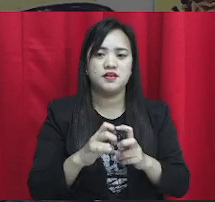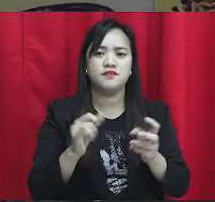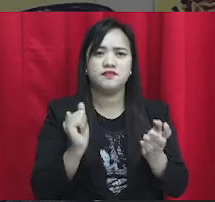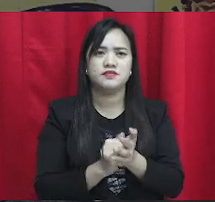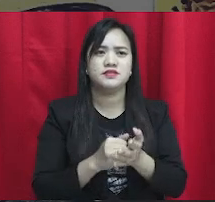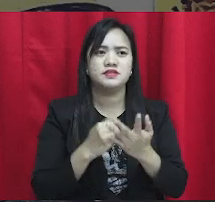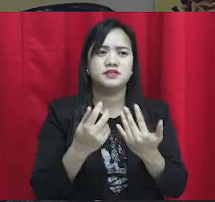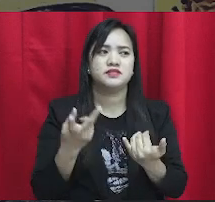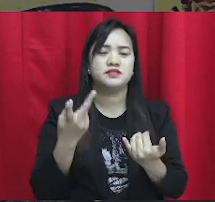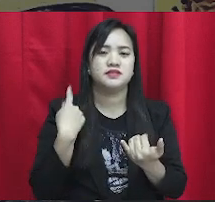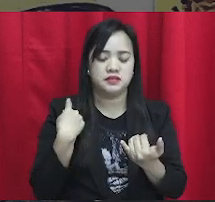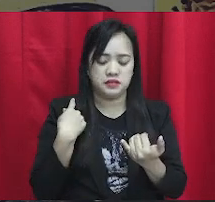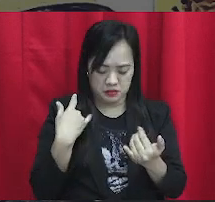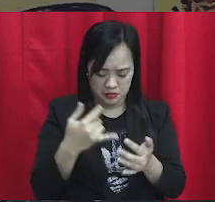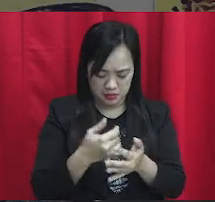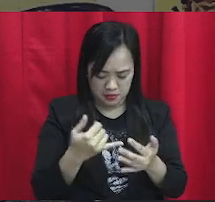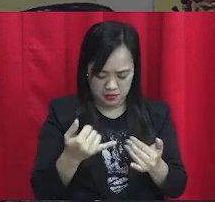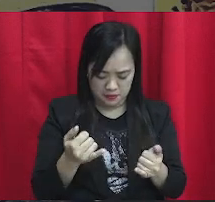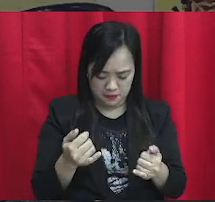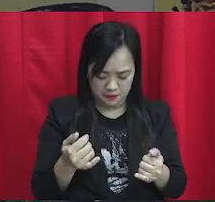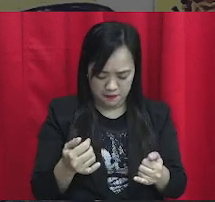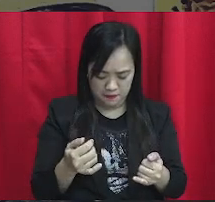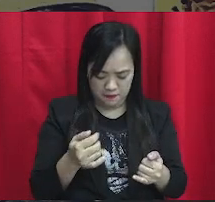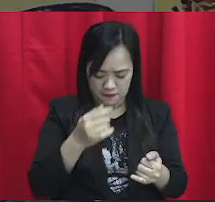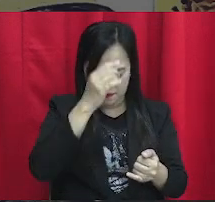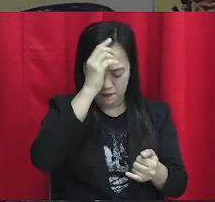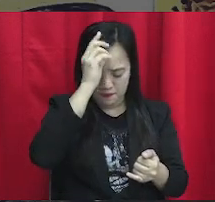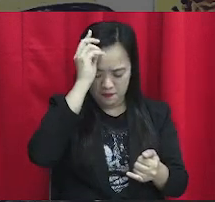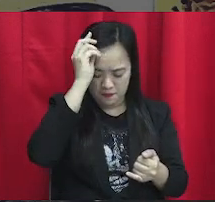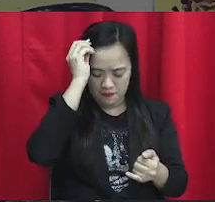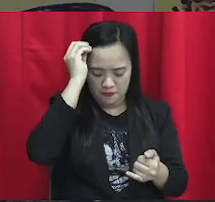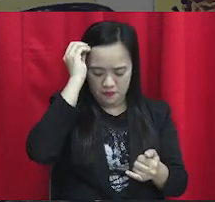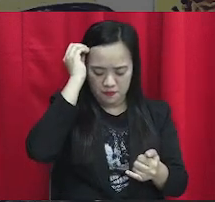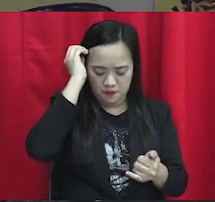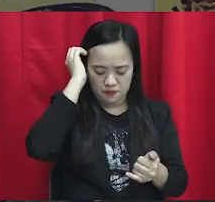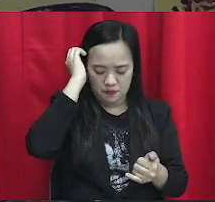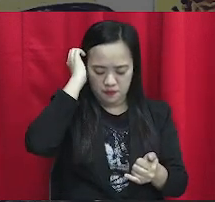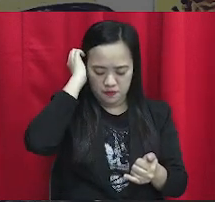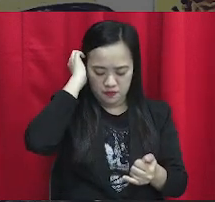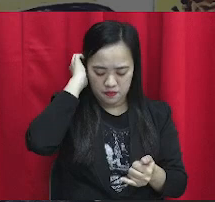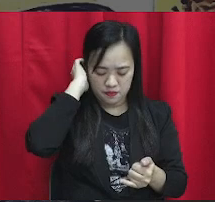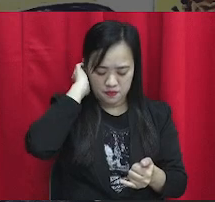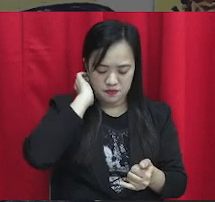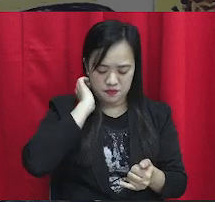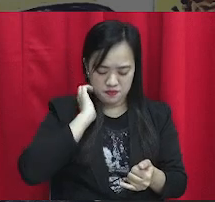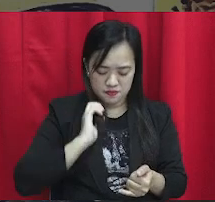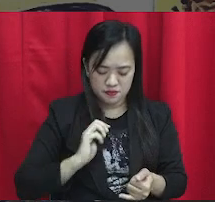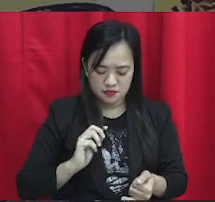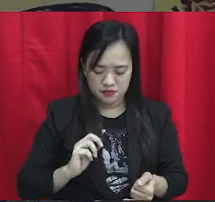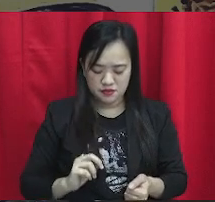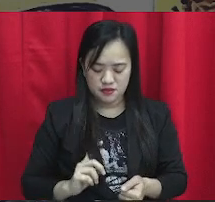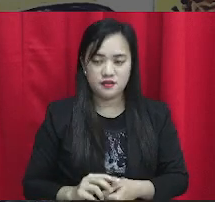Ano, parang masaya yung mga bata. Oh. Hoy, anong ginagawa mo sa mga nanay? Hindi kasama yan.